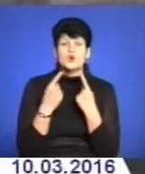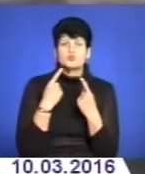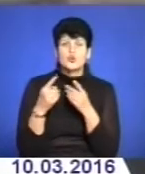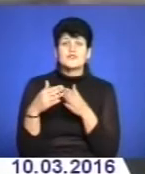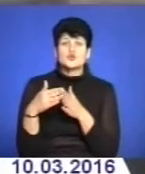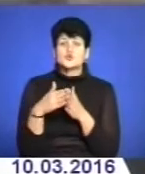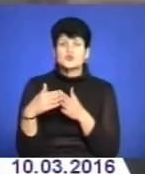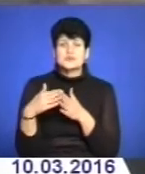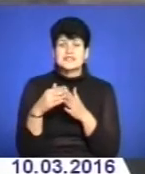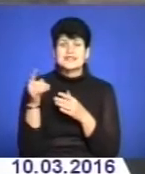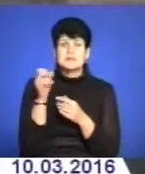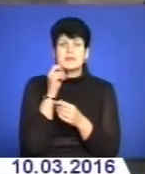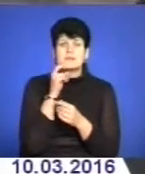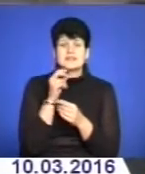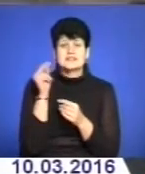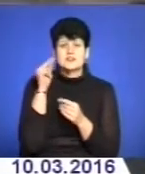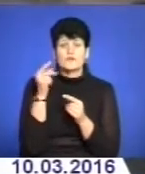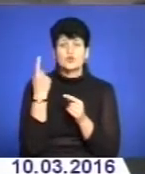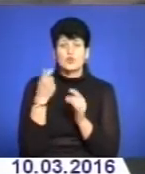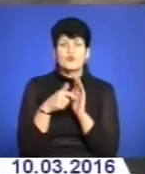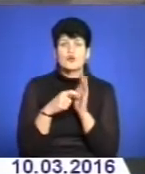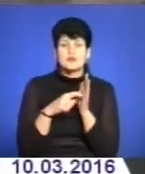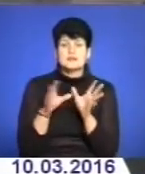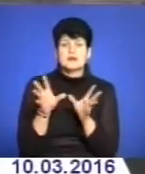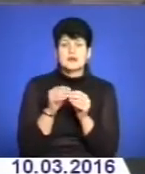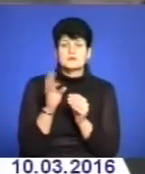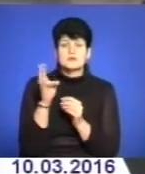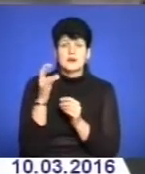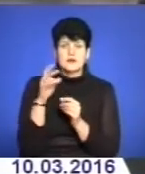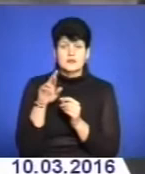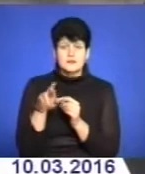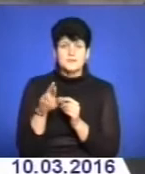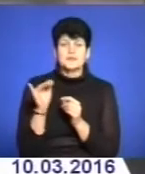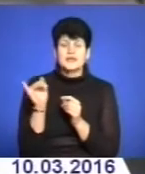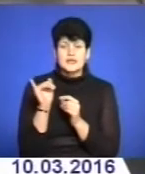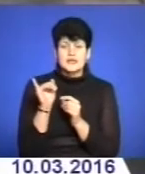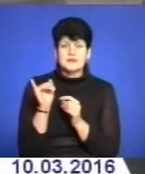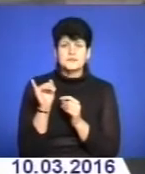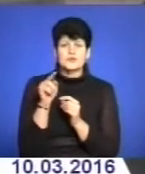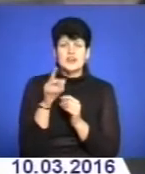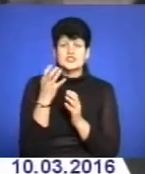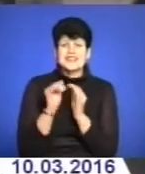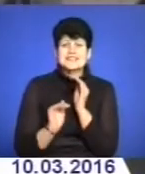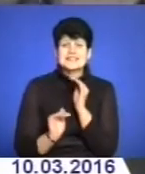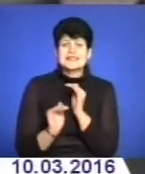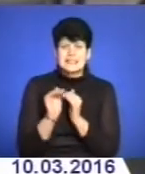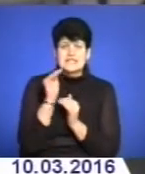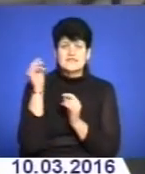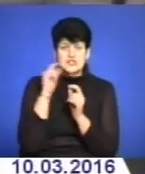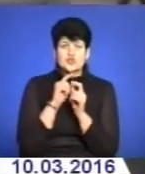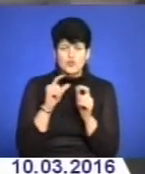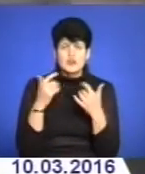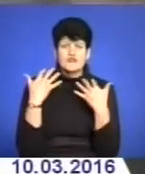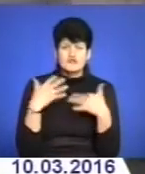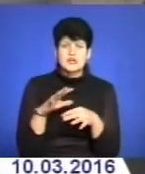сусідки, її племінниця вчилася в одному класі з Надією, і вона ще з дитинства, зі школи, вона вже